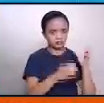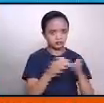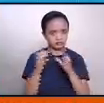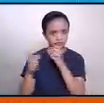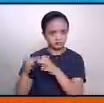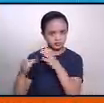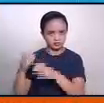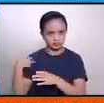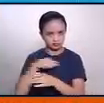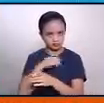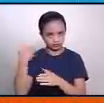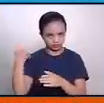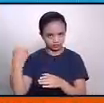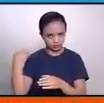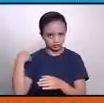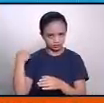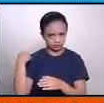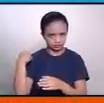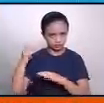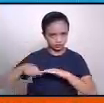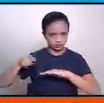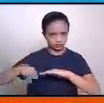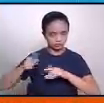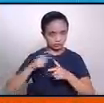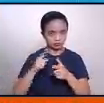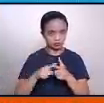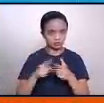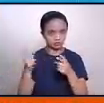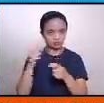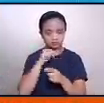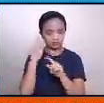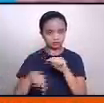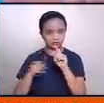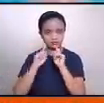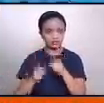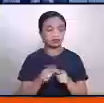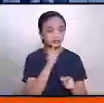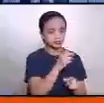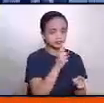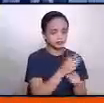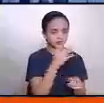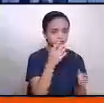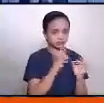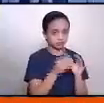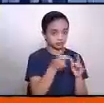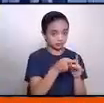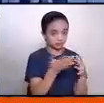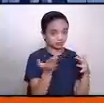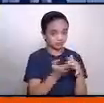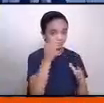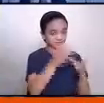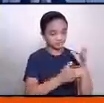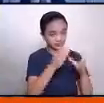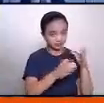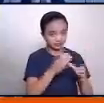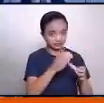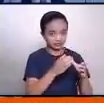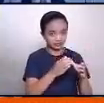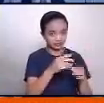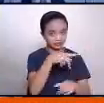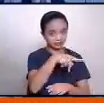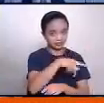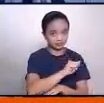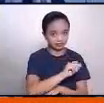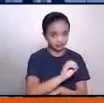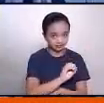naman kami nag-hearing. Paano tama. Na-dismiss? Tapos hindi. Yun po, hindi po nila nasagot yun sa akin. Hindi, kasi pag nag-file ka ng case sa prosecutor's office